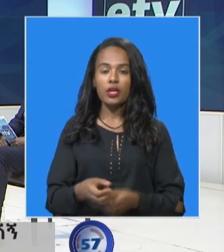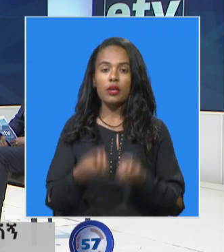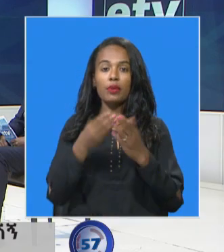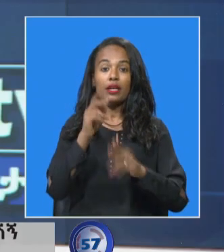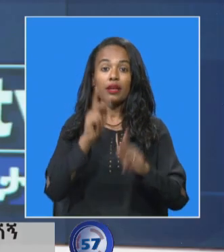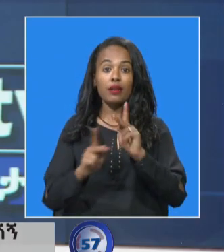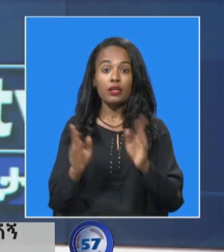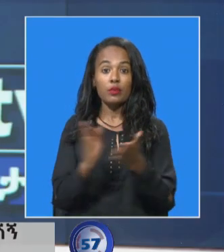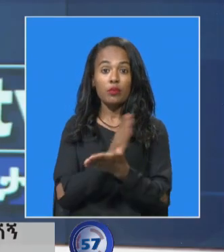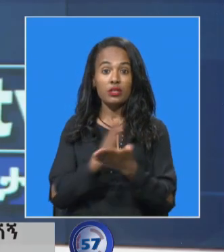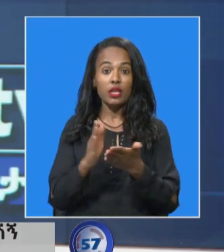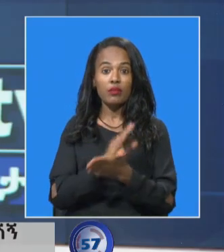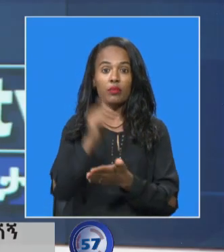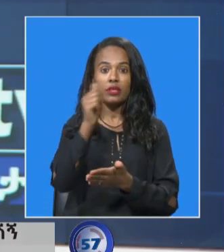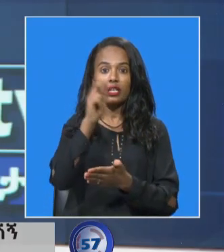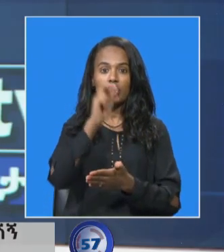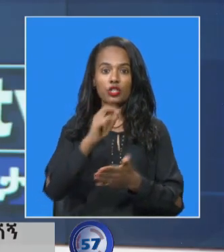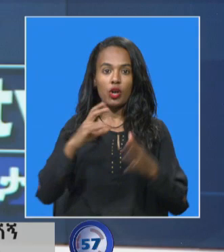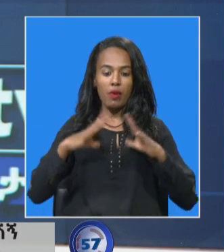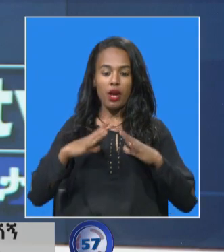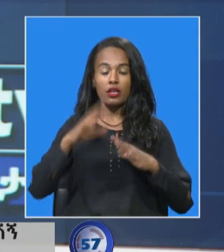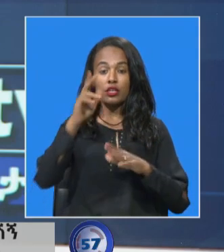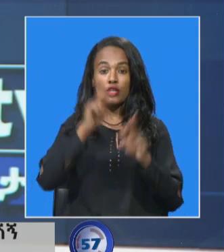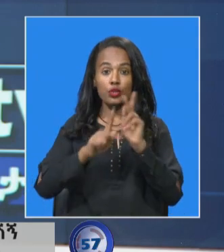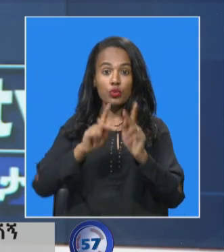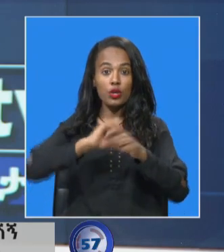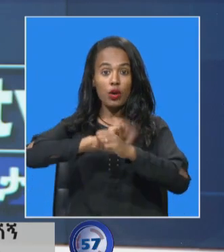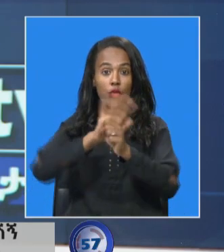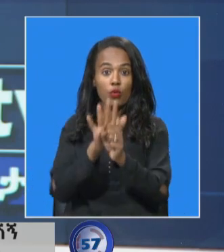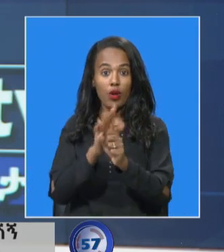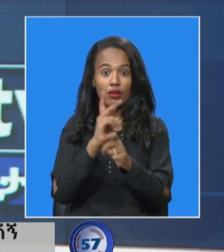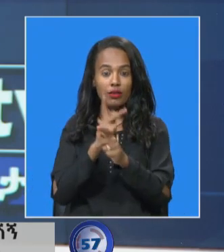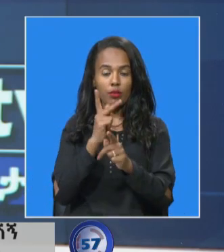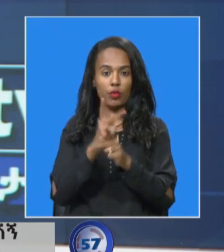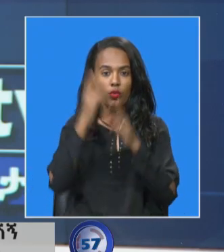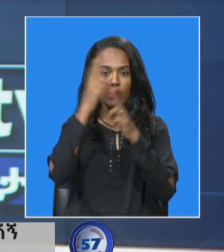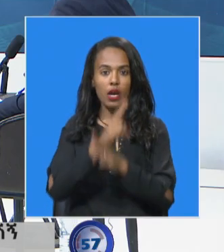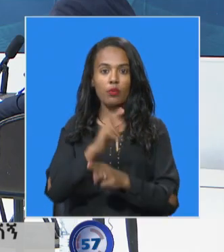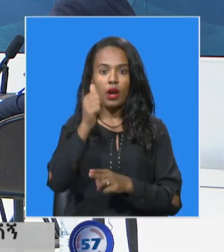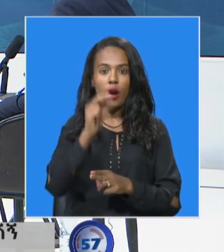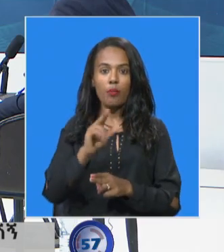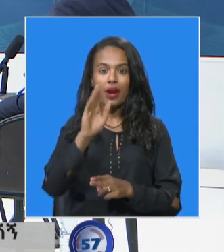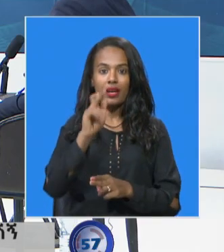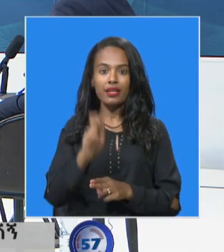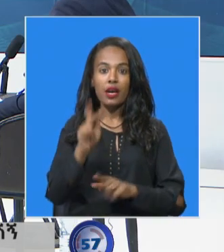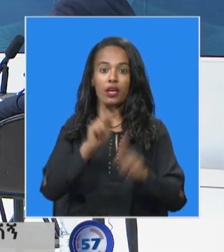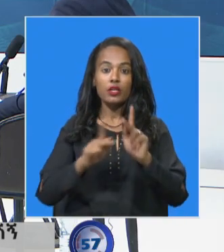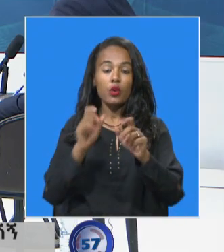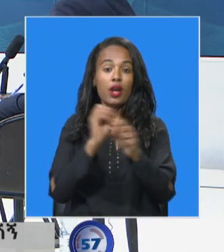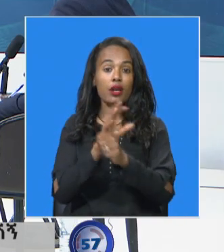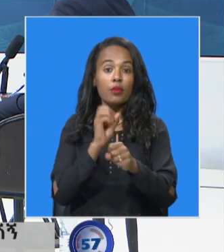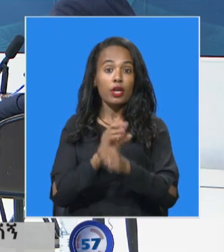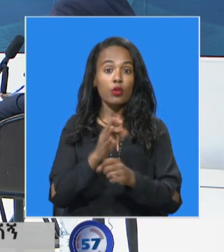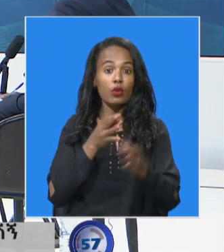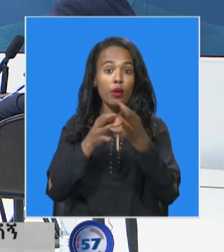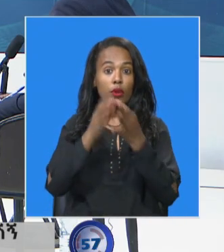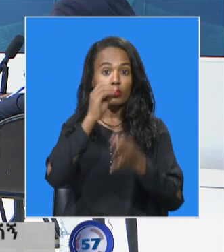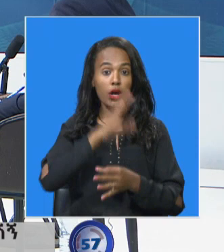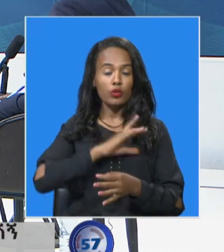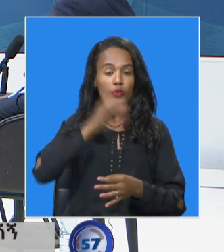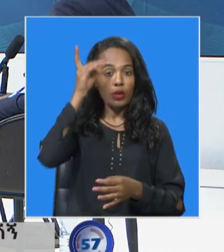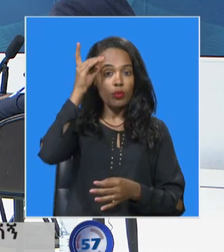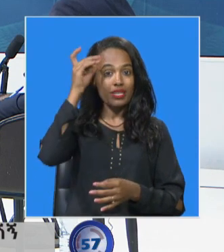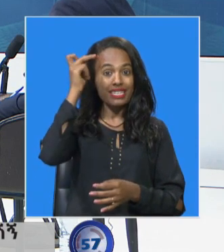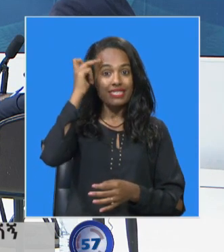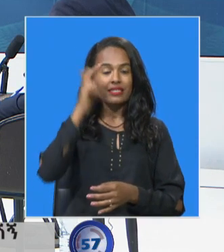በርካታ ህዝብ የሚሳተፍበት የኢሬቻ በዓልን ህዝቡ ከኮሮና ተጠብቆ እንዲያከብር አባገዳዎች በየደረጃው ከህዝቡ ጋር እንደመከሩ ያብራሩት ደግሞ አቶ ከበደ